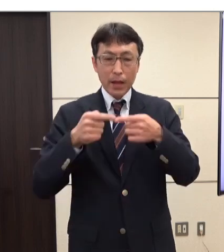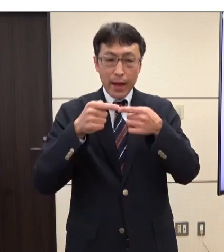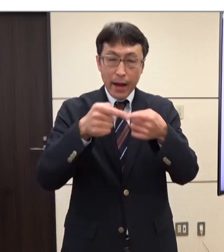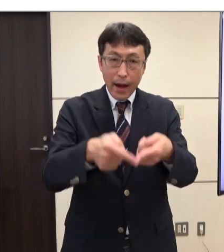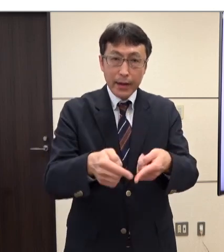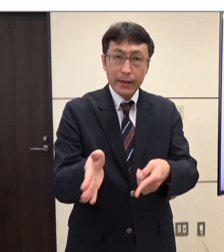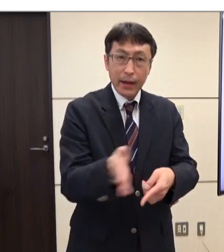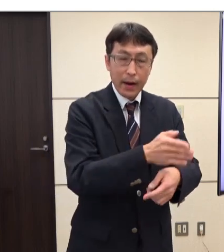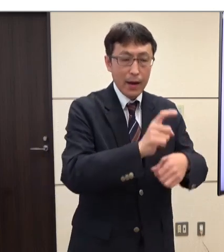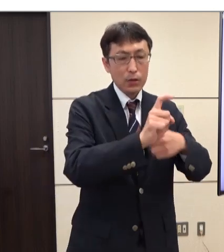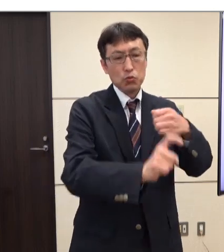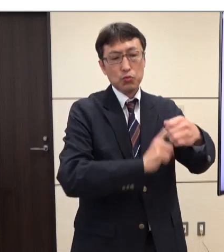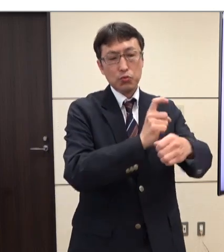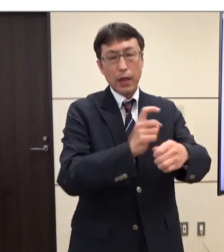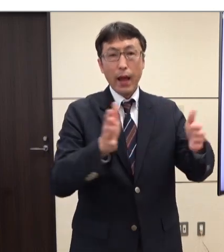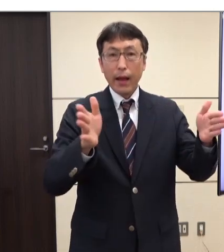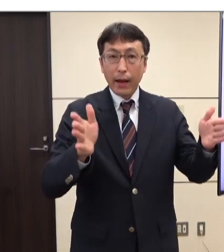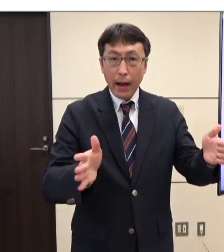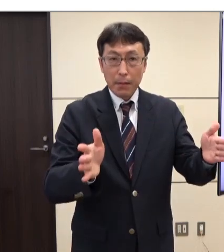以内でありまして、